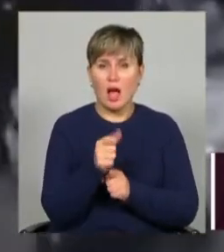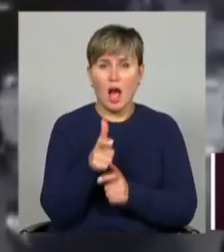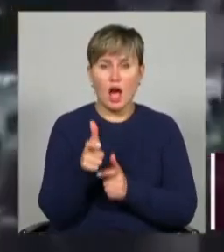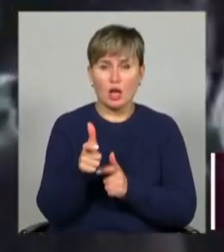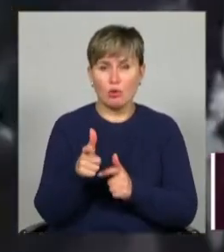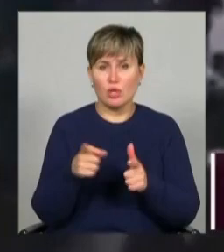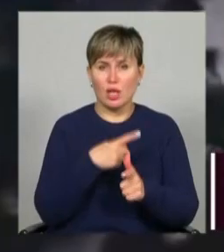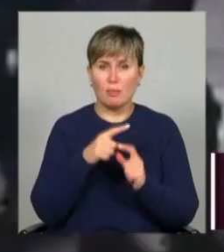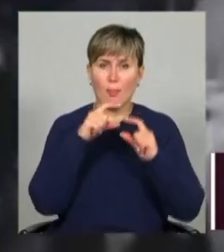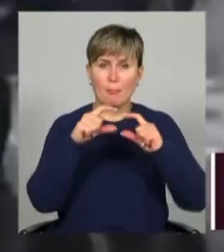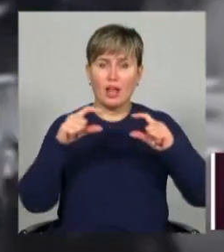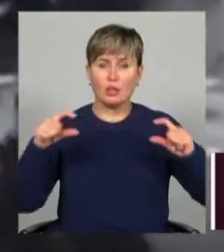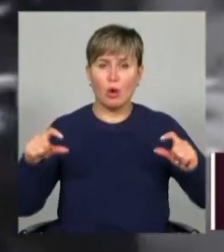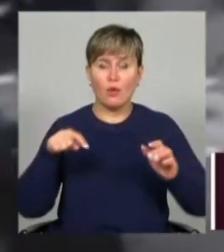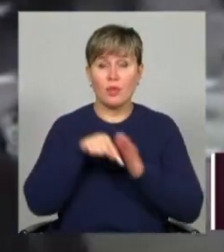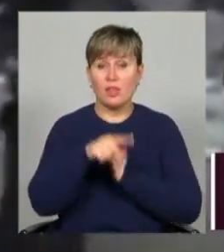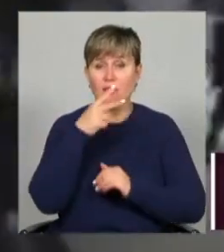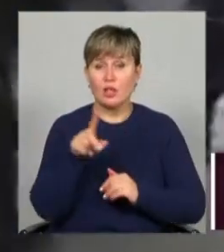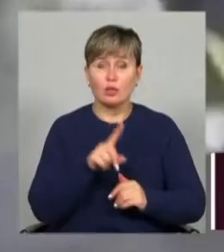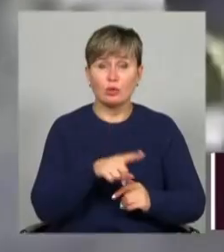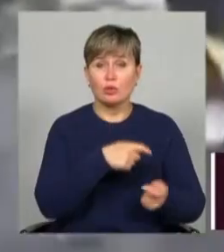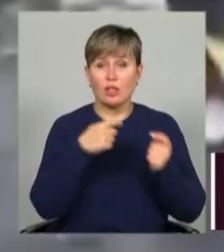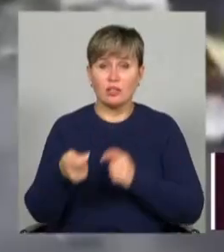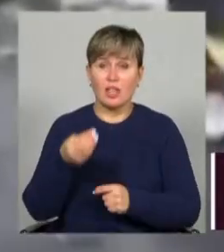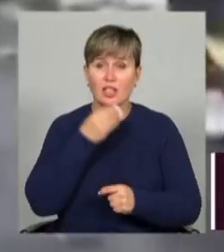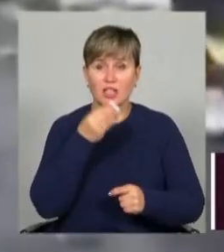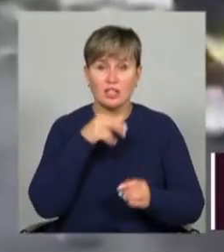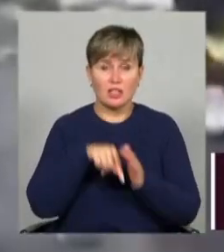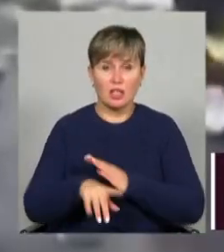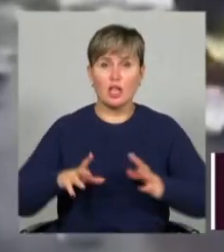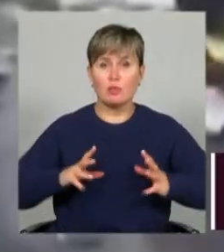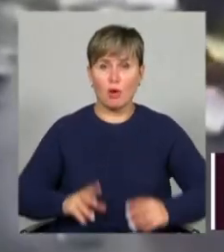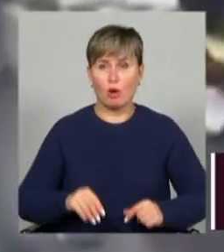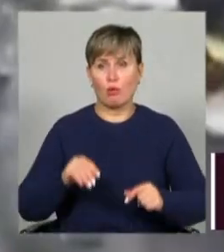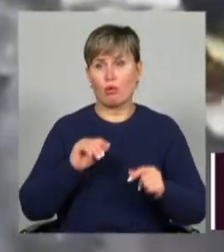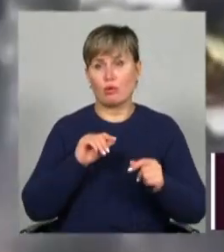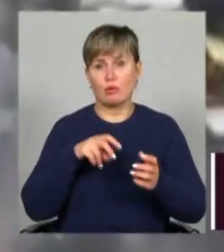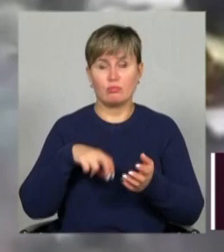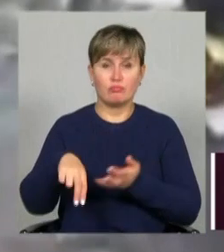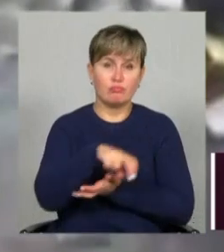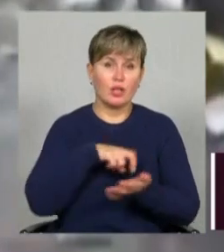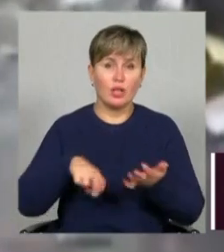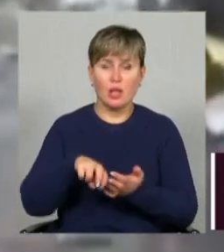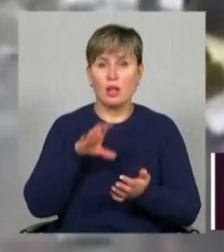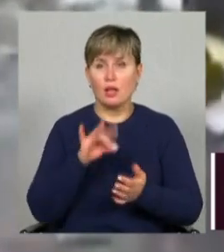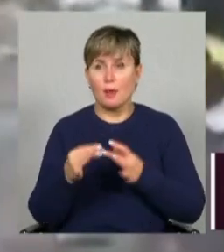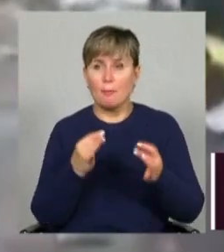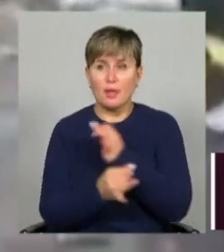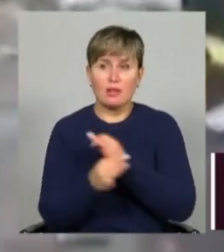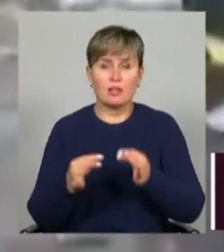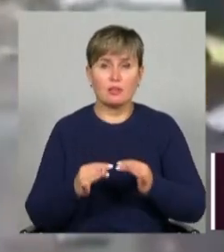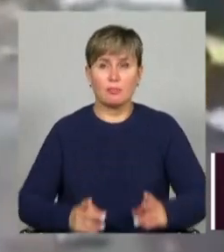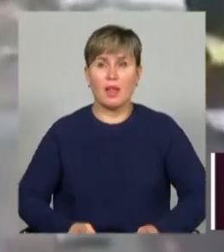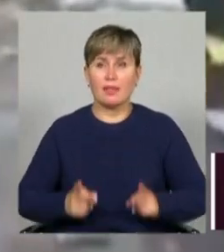оружие либо патроны. Заметно, что доставщики еды в экипировке спокойно минуют полицейские патрули и переговариваются с